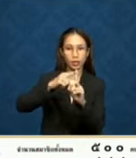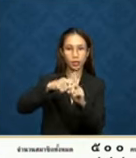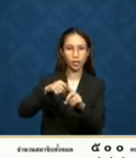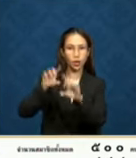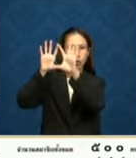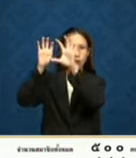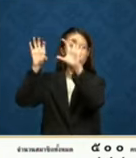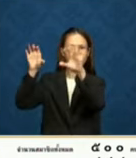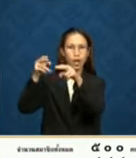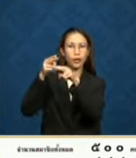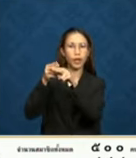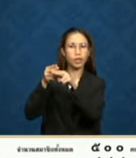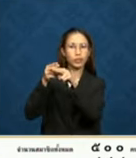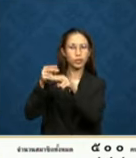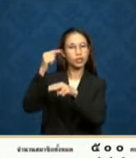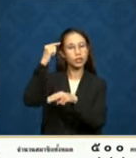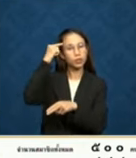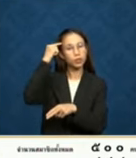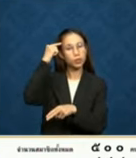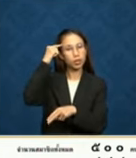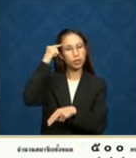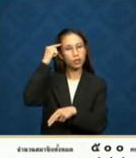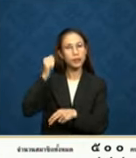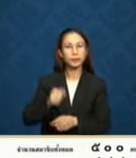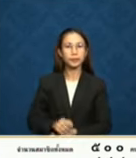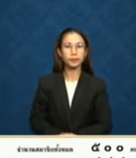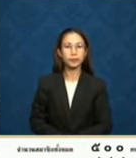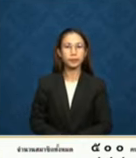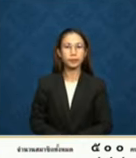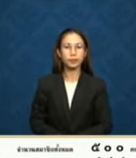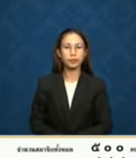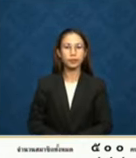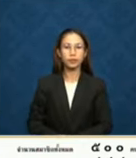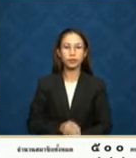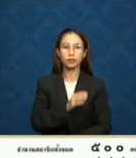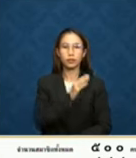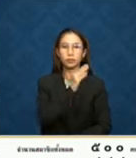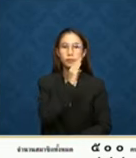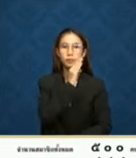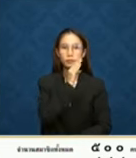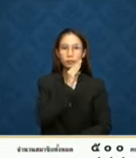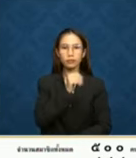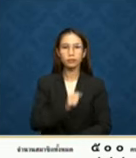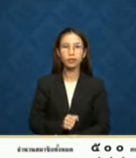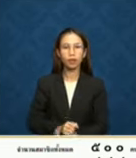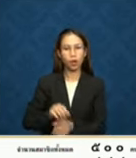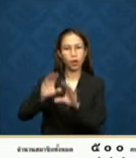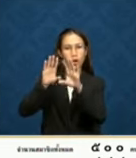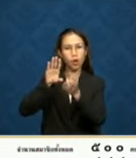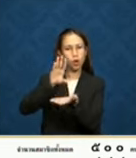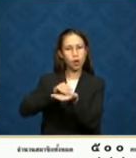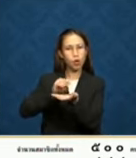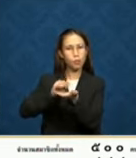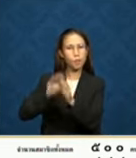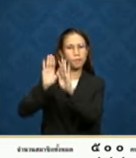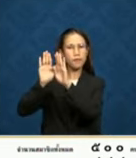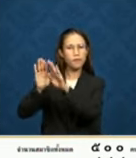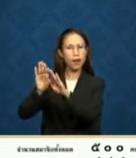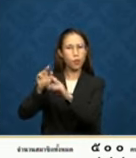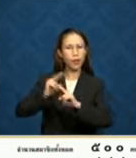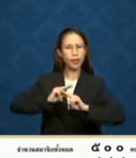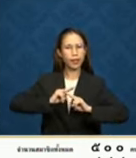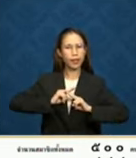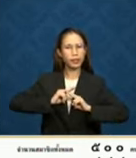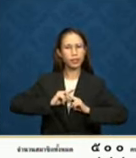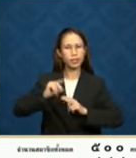เอกชนกคุมค่ามากกว่าแ่นอนครัแต่ทประทานอจะมคำถามครัวา เอาข้มลรไปเกบไทเอกชนเี่มจะ